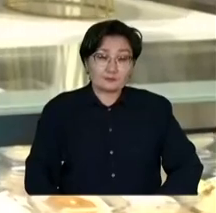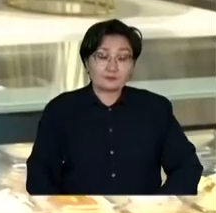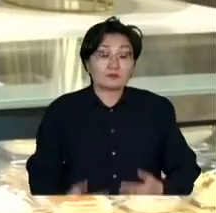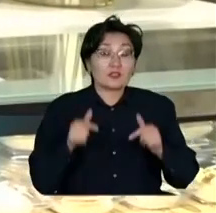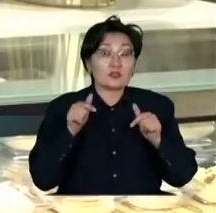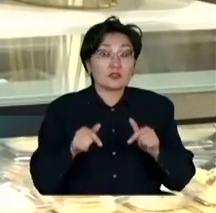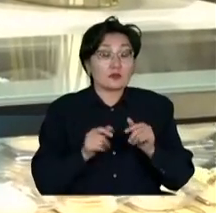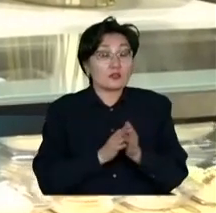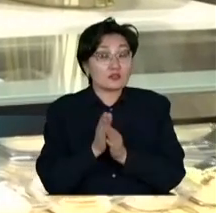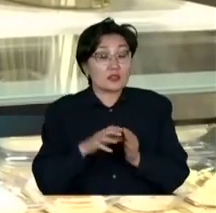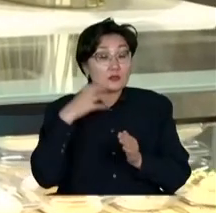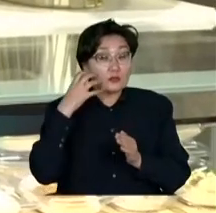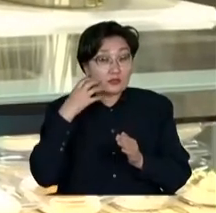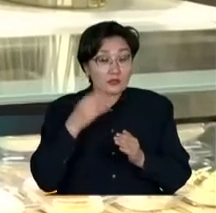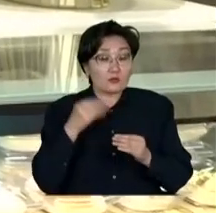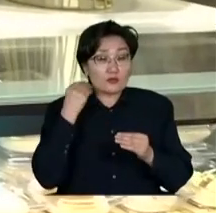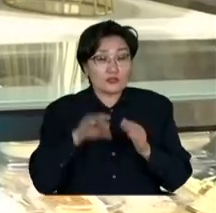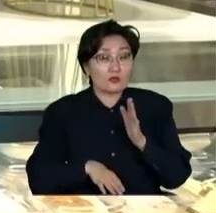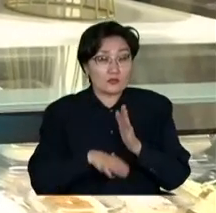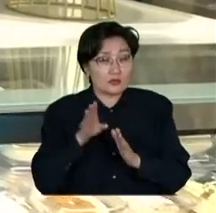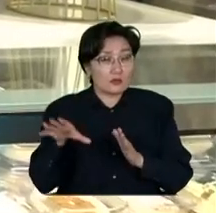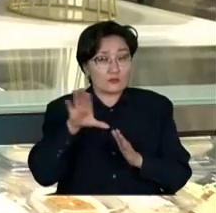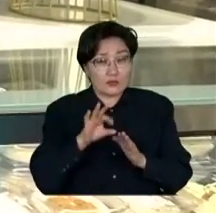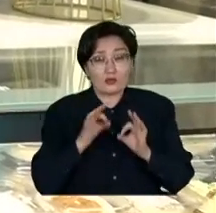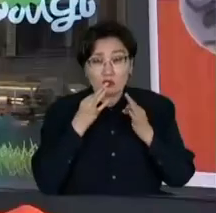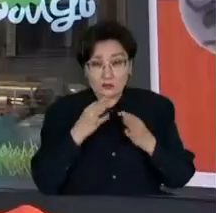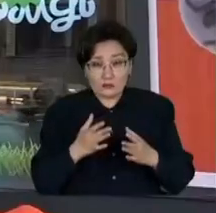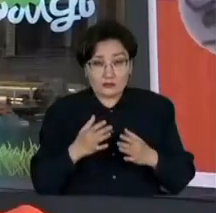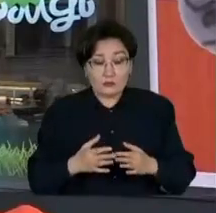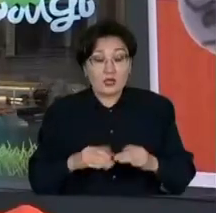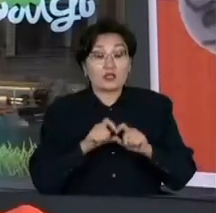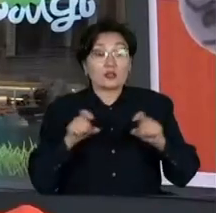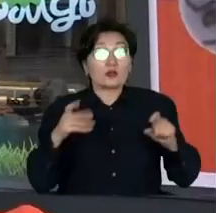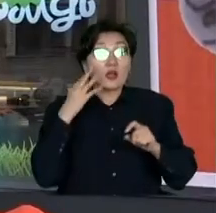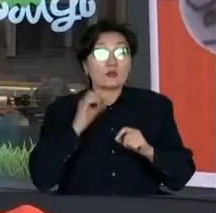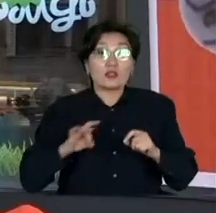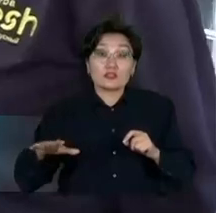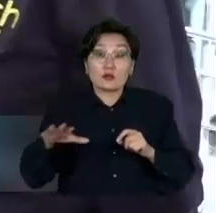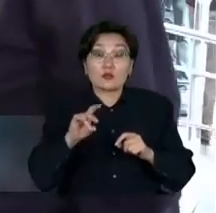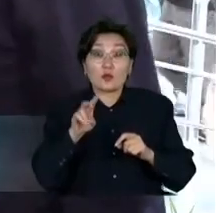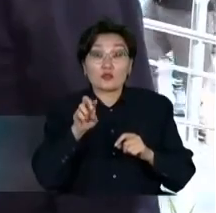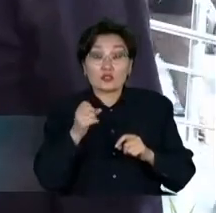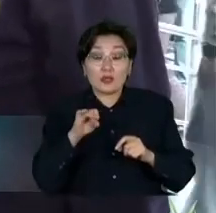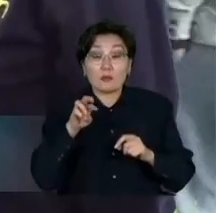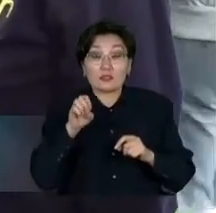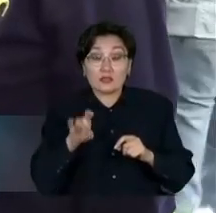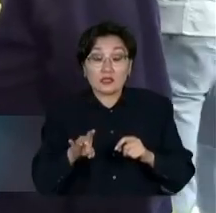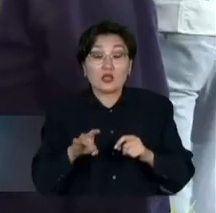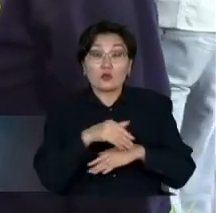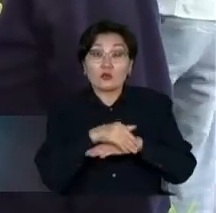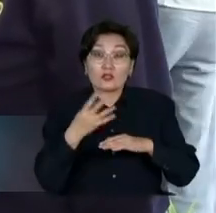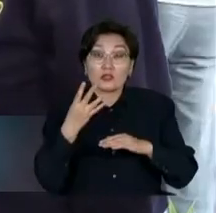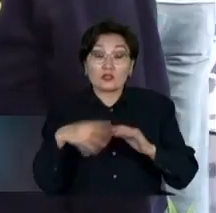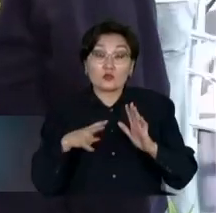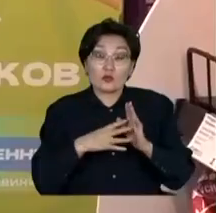Бұл жерде көкөністер мен жемістердің сапасы жақсы, бәрі көңілімнен шықты. Дүкен Алмалы ауданында, Наурызбай Батыр көшесі 49